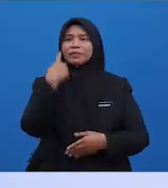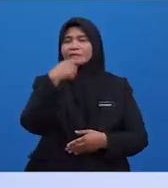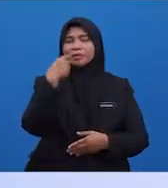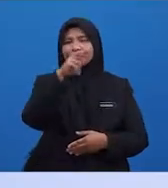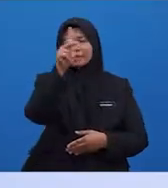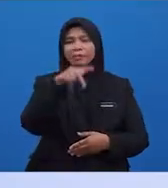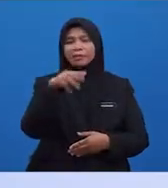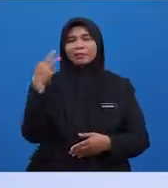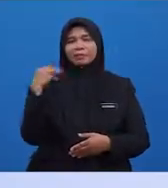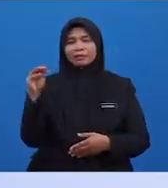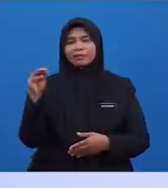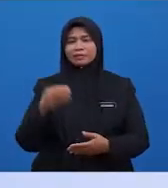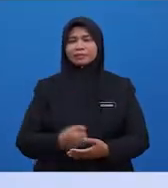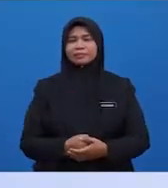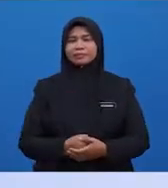Siapakah mereka?